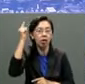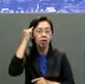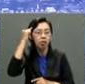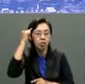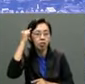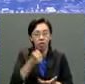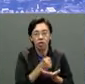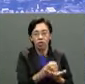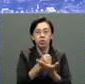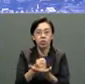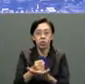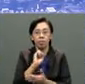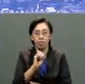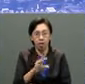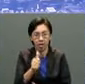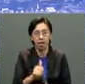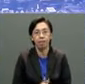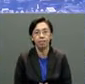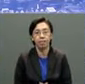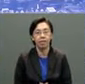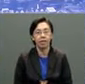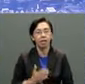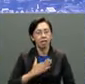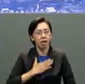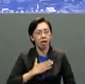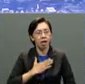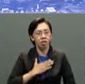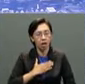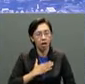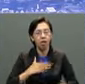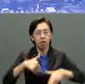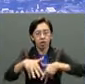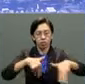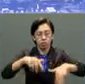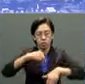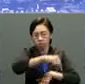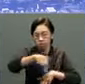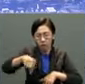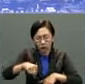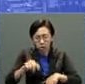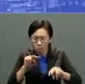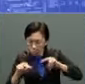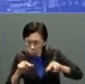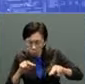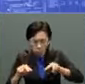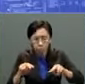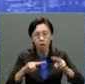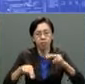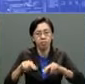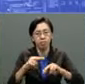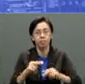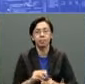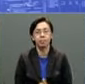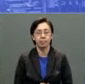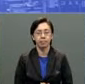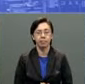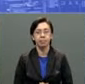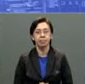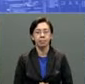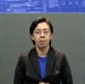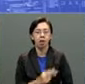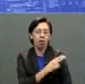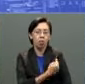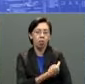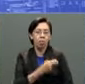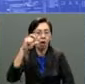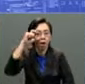การช่วยเหลือไว้ให้แต่คนที่จะต้องเฝ้าระวังดีที่สุดก็คือคนที่อยู่ในพื้นที่ครับ ค่ะอีกหนึ่งประเด็นค่ะเป็นประเด็นที่คุณหมอได้พูดถึง